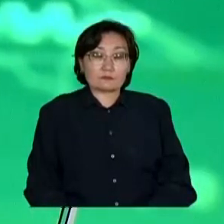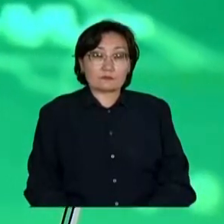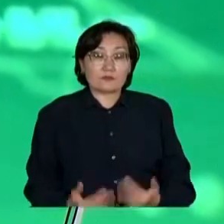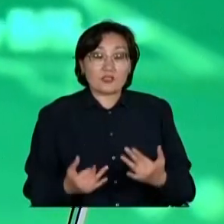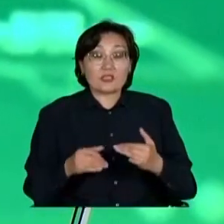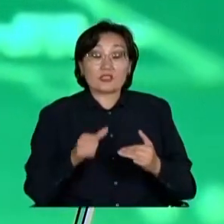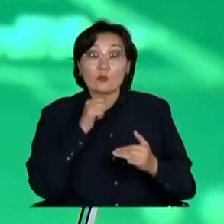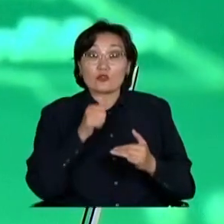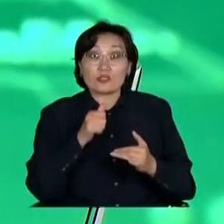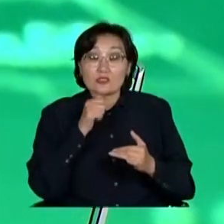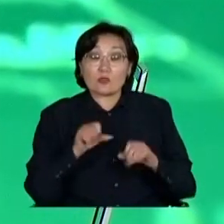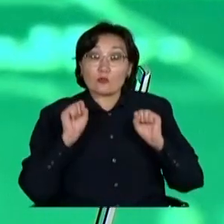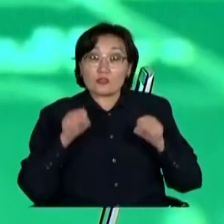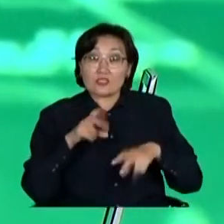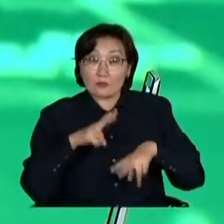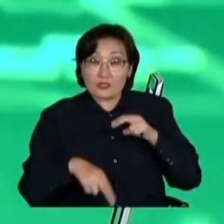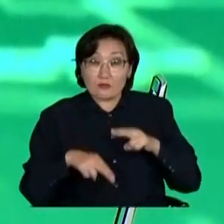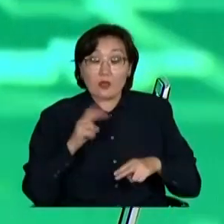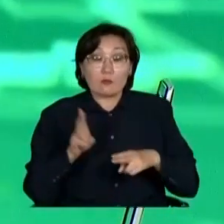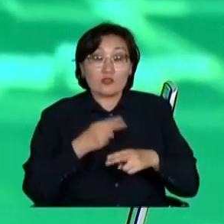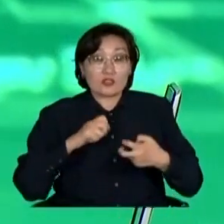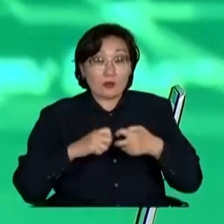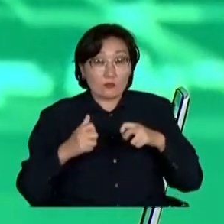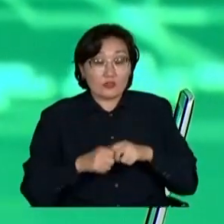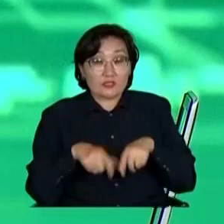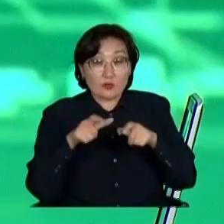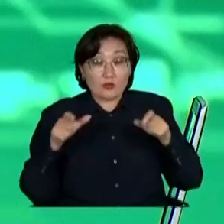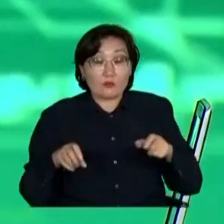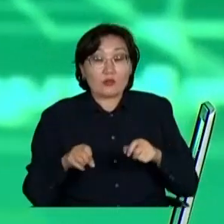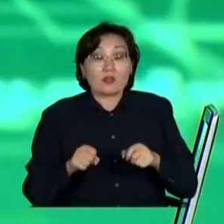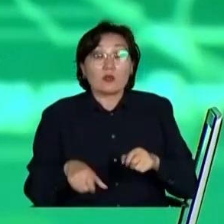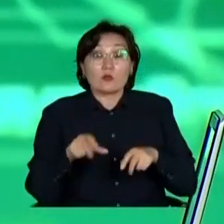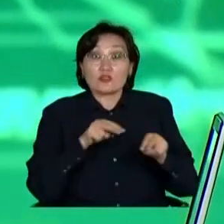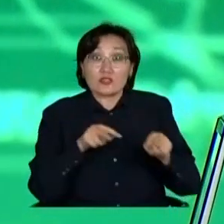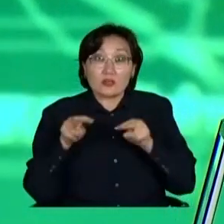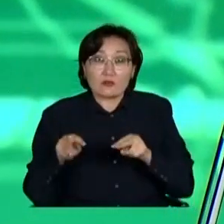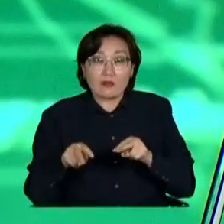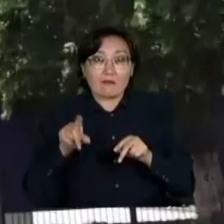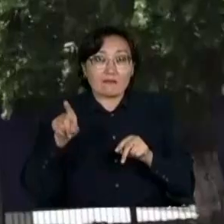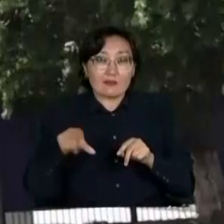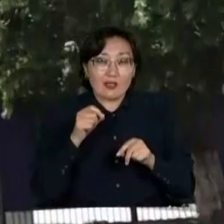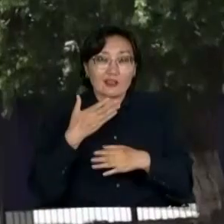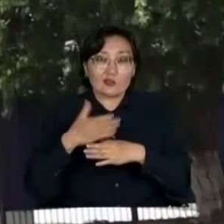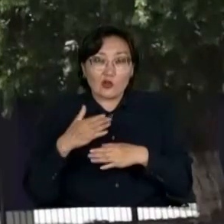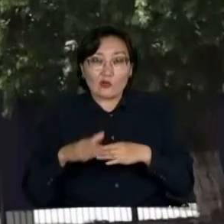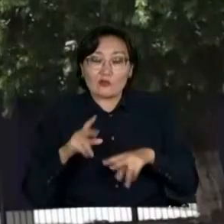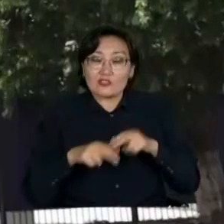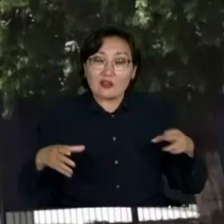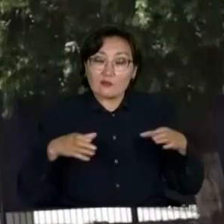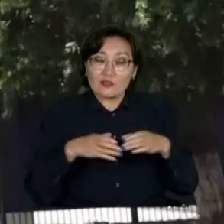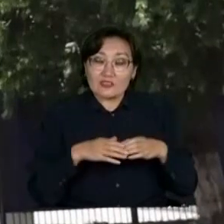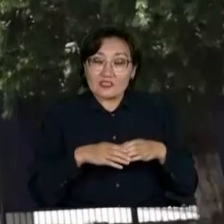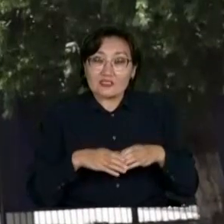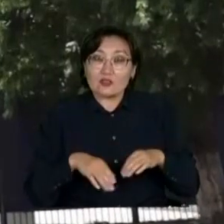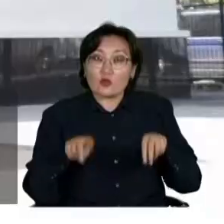а вот в Кустанае за возможность строить без проблем сотрудник авторского надзора вымогал долю у подрядчика В поле зрения следователи